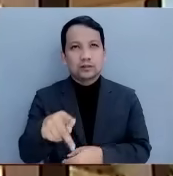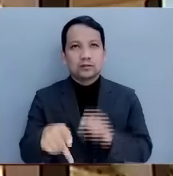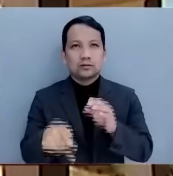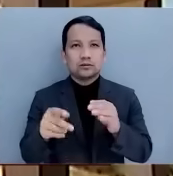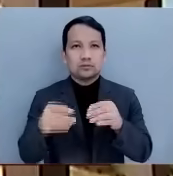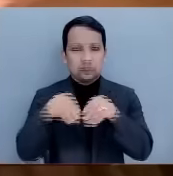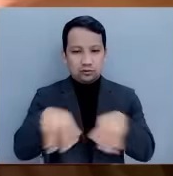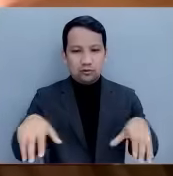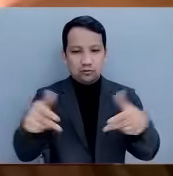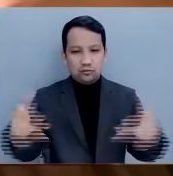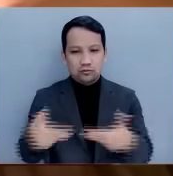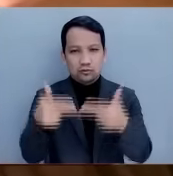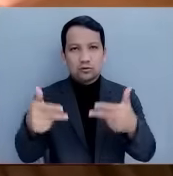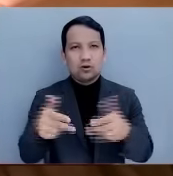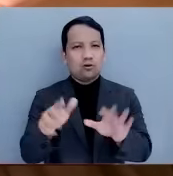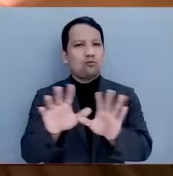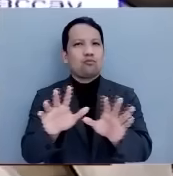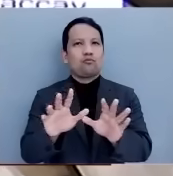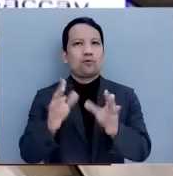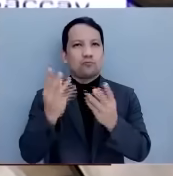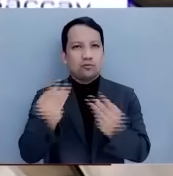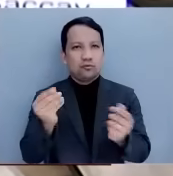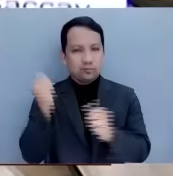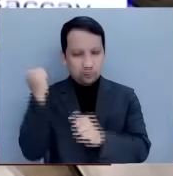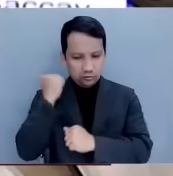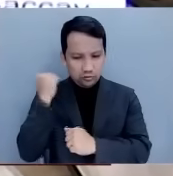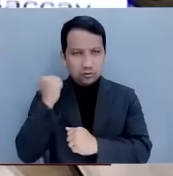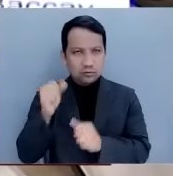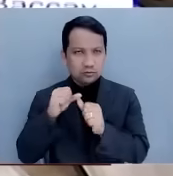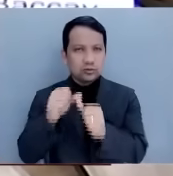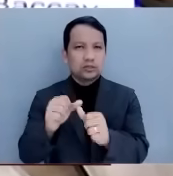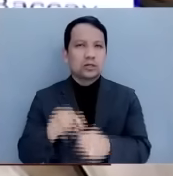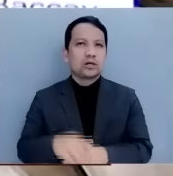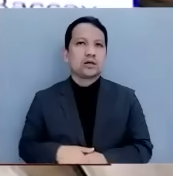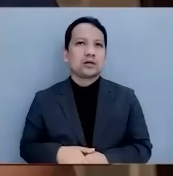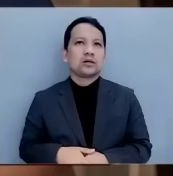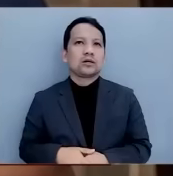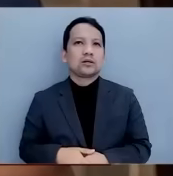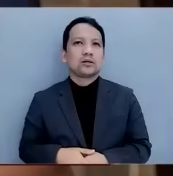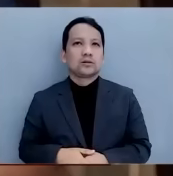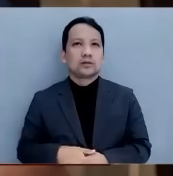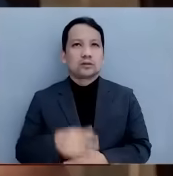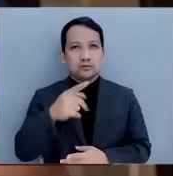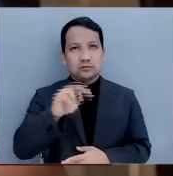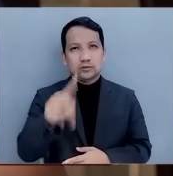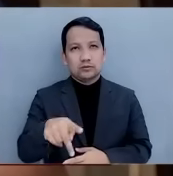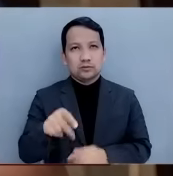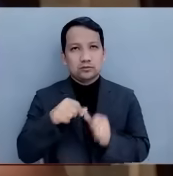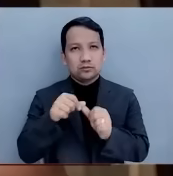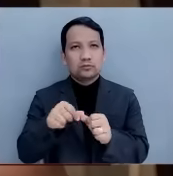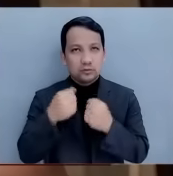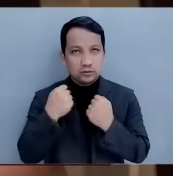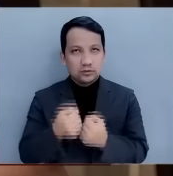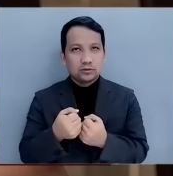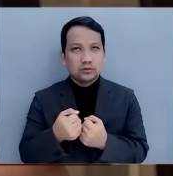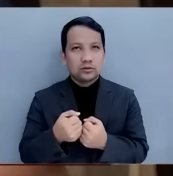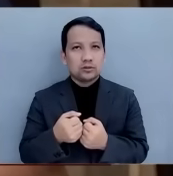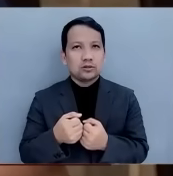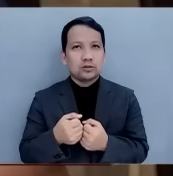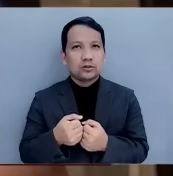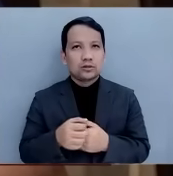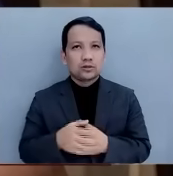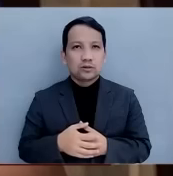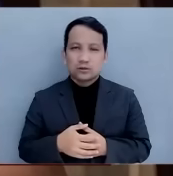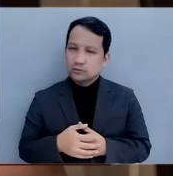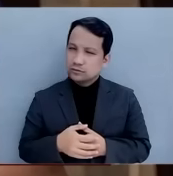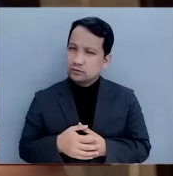missing Sabongeros, huwag mawalan ng pag-asa. I do believe that the case is still strong. We have enough evidence also